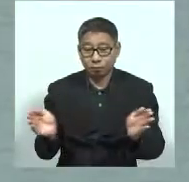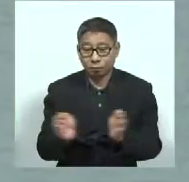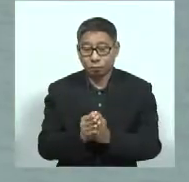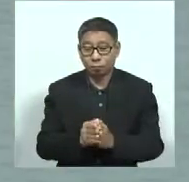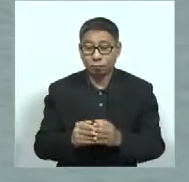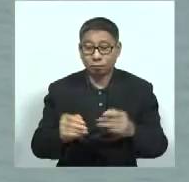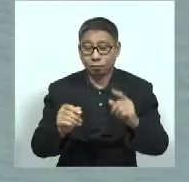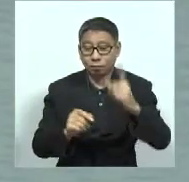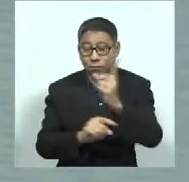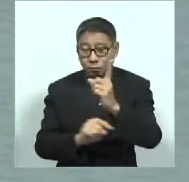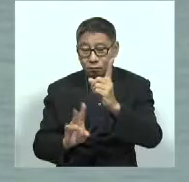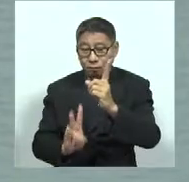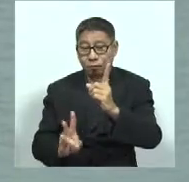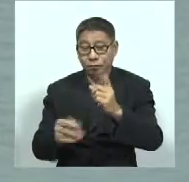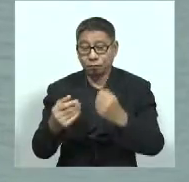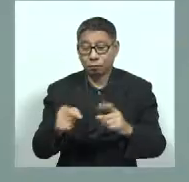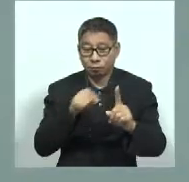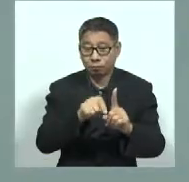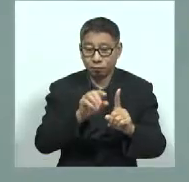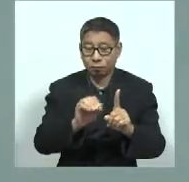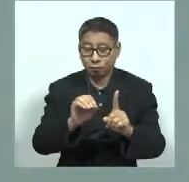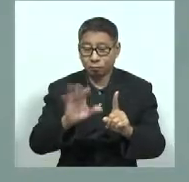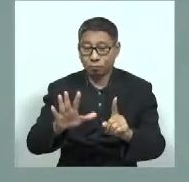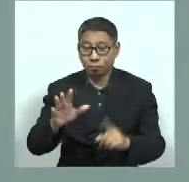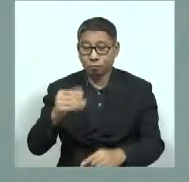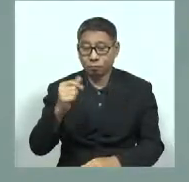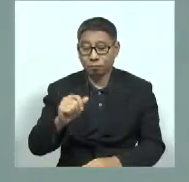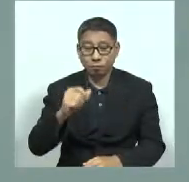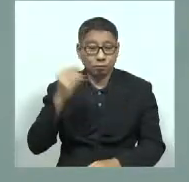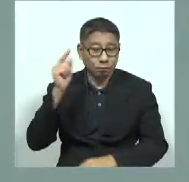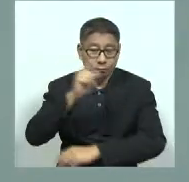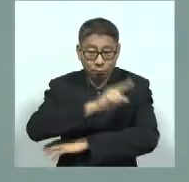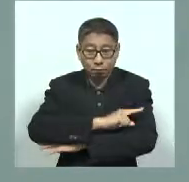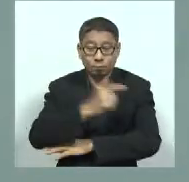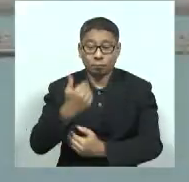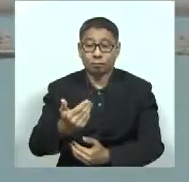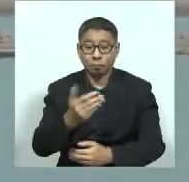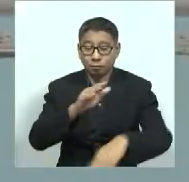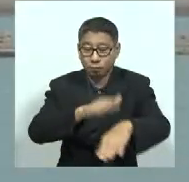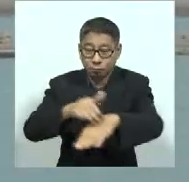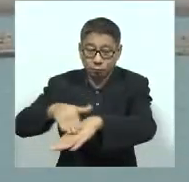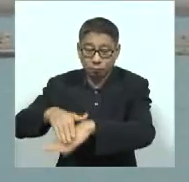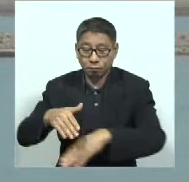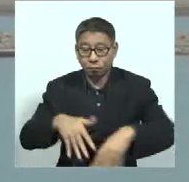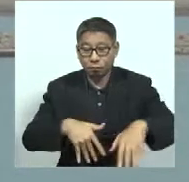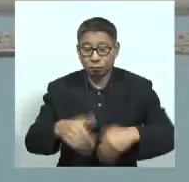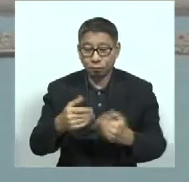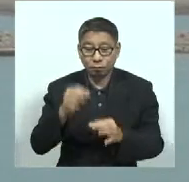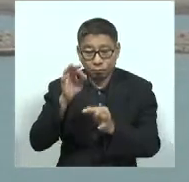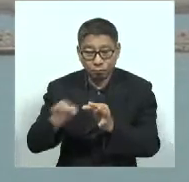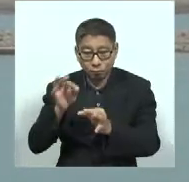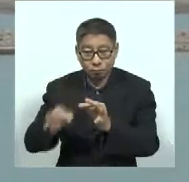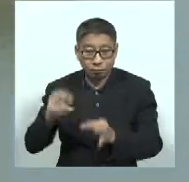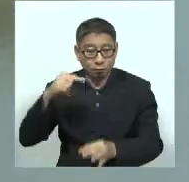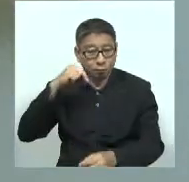านระบายน้ำอยู่ที่ 1.05 ล้านลูกบาศก์เมตรต่อวันจึงขอฝากเตือนประชาชนให้ใช้น้ำกันอย่างประหยัด